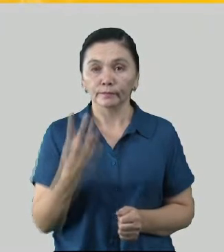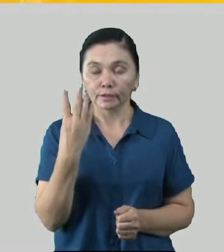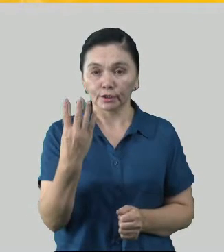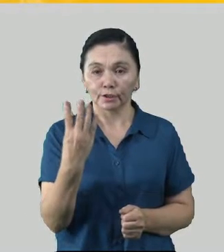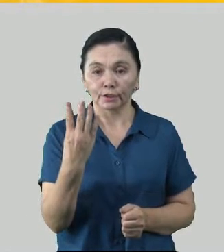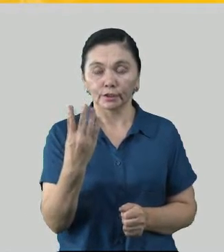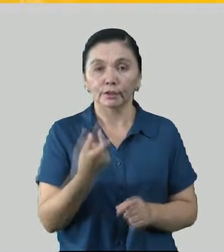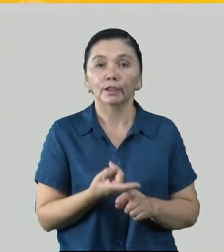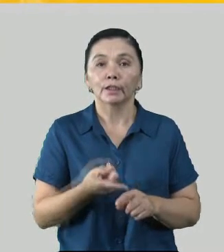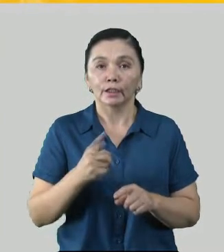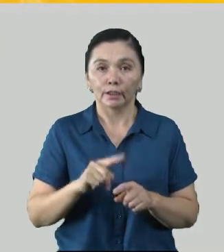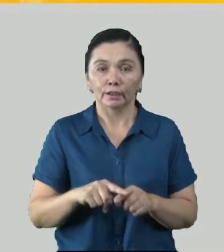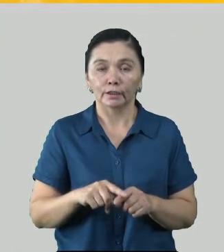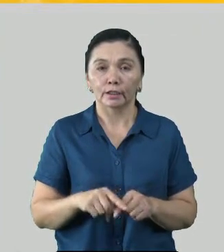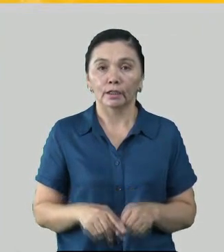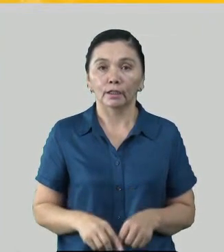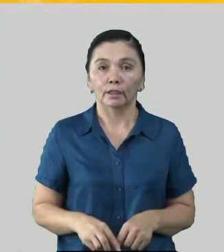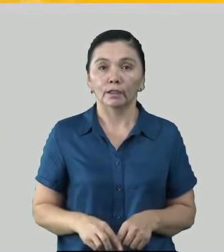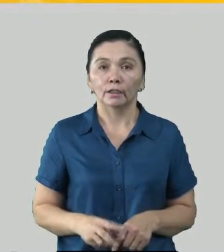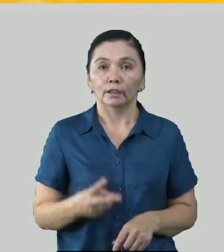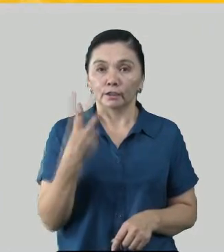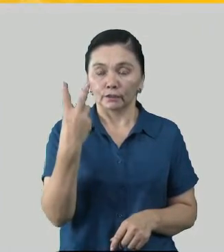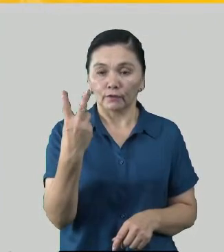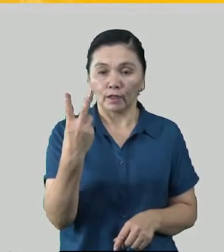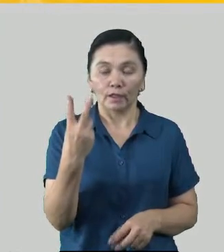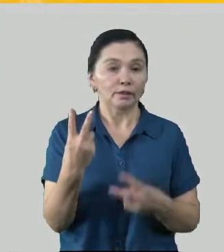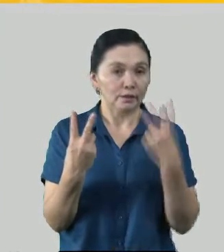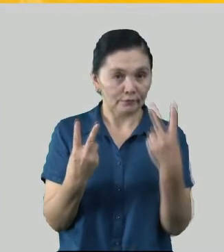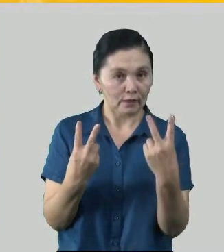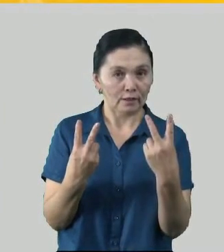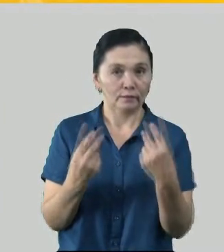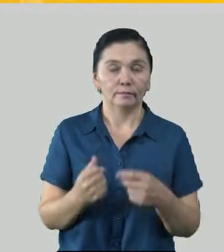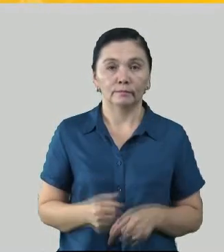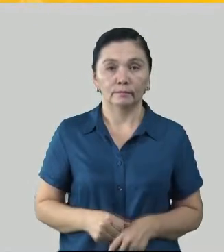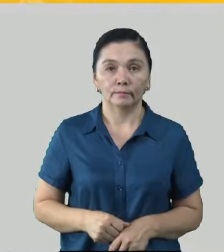4 это 2 и 2.